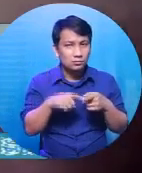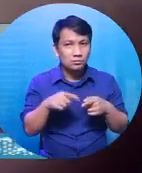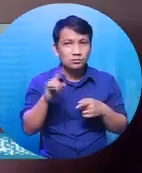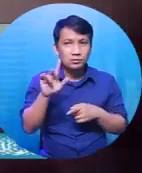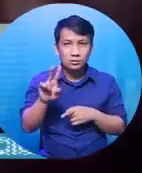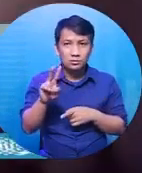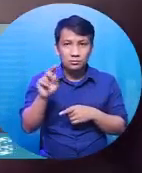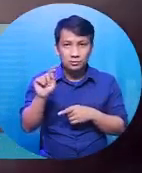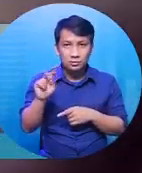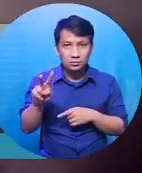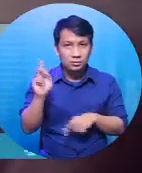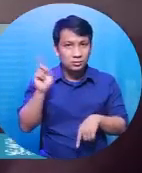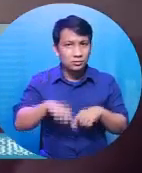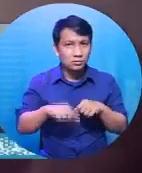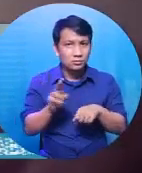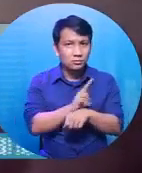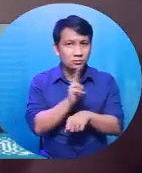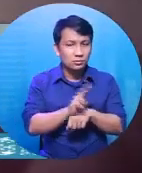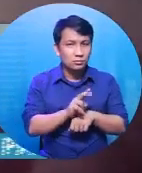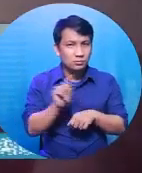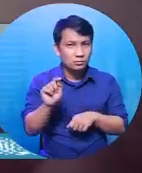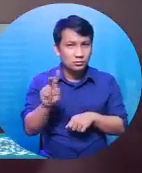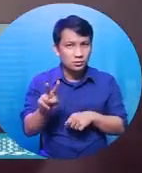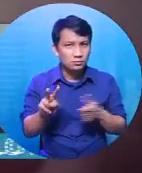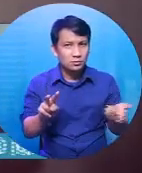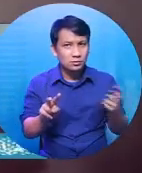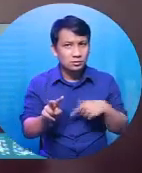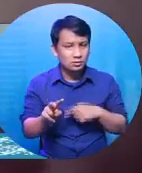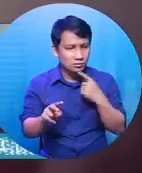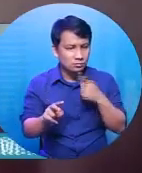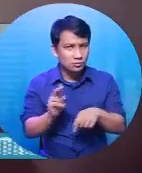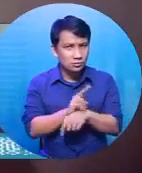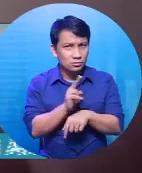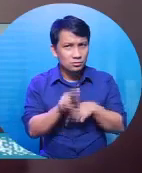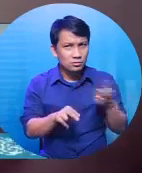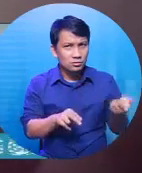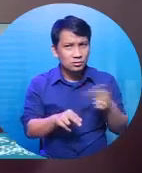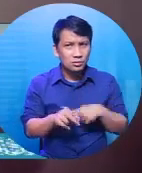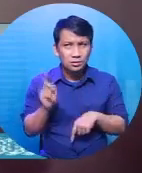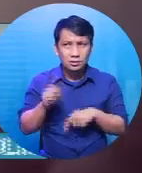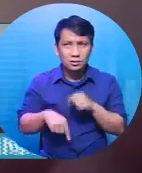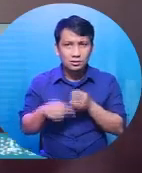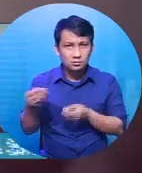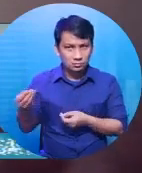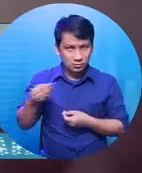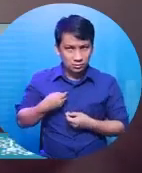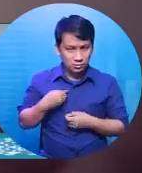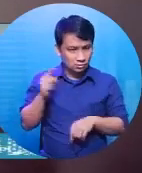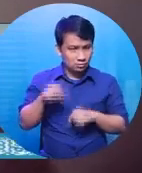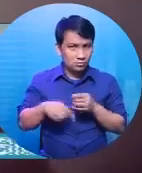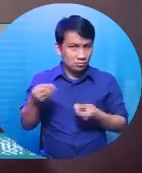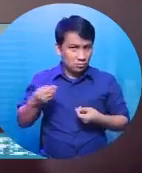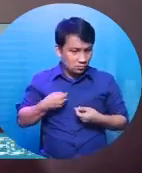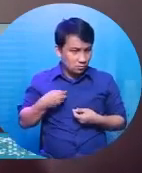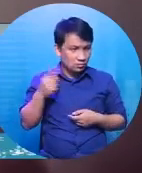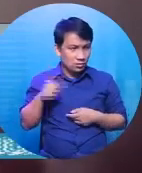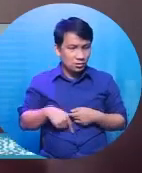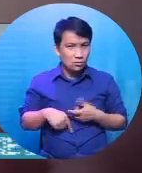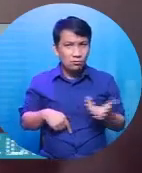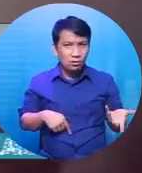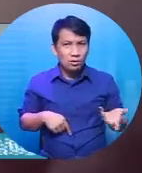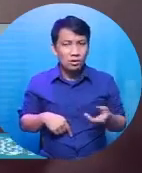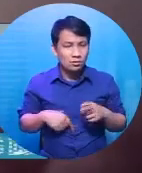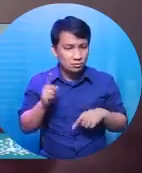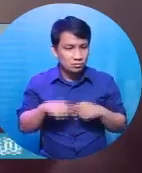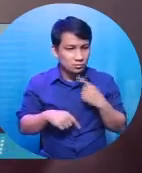mo. Hindi mo naman ginagamit ang TV. Sabi ko, hindi nga niya ako nabibigyan, sabi kong ganun.